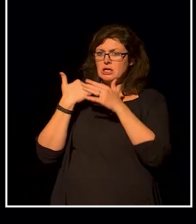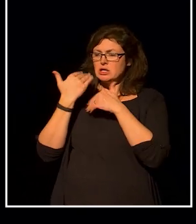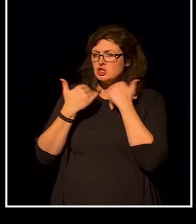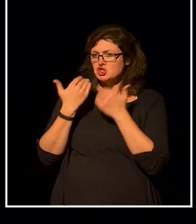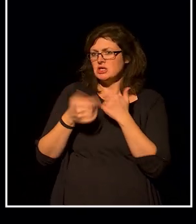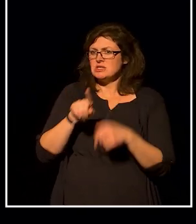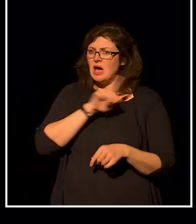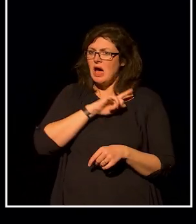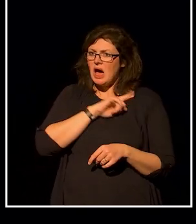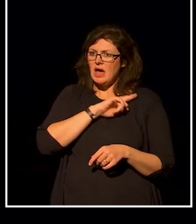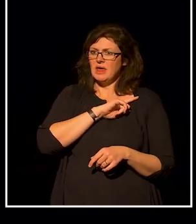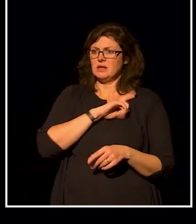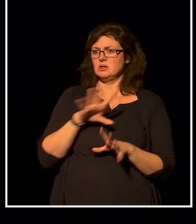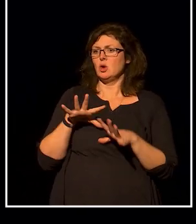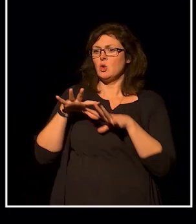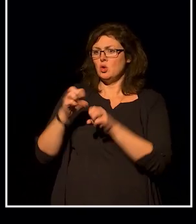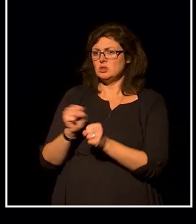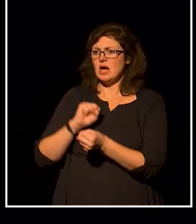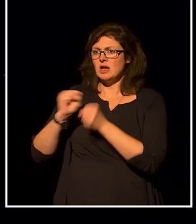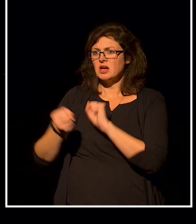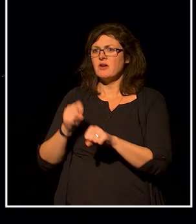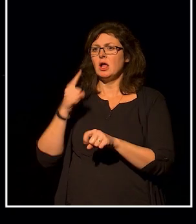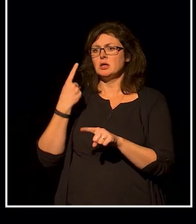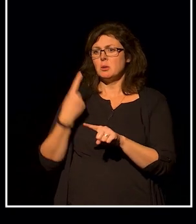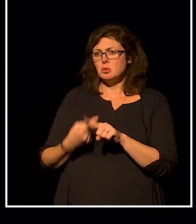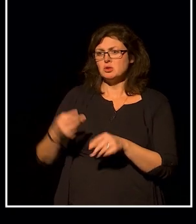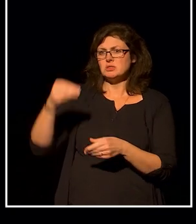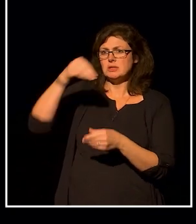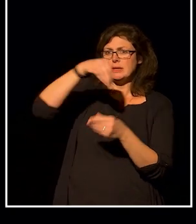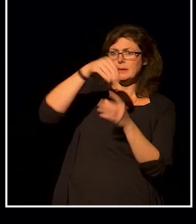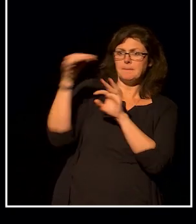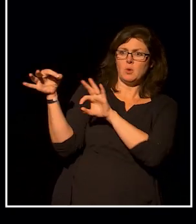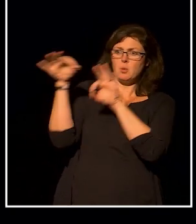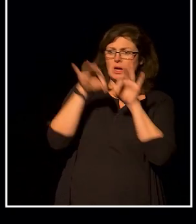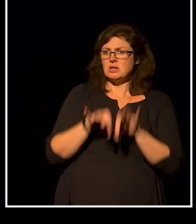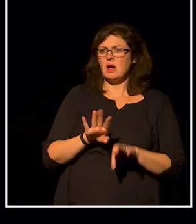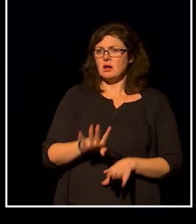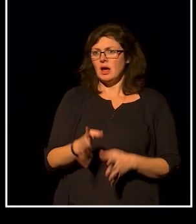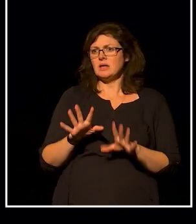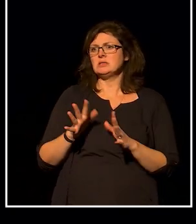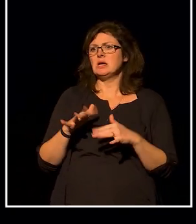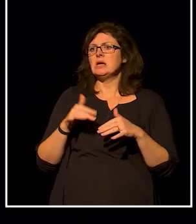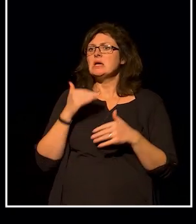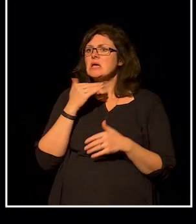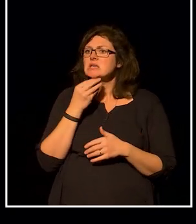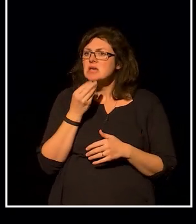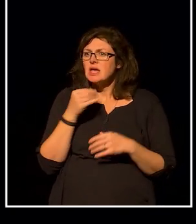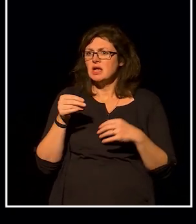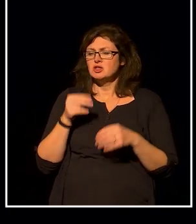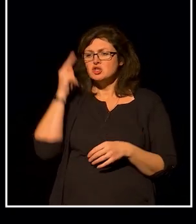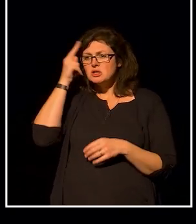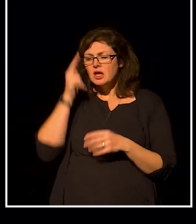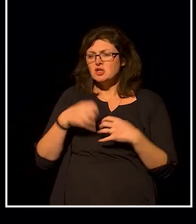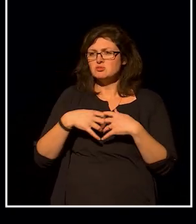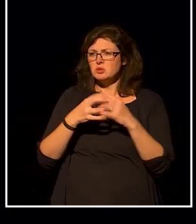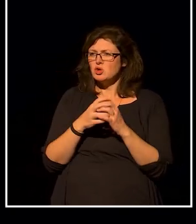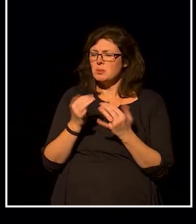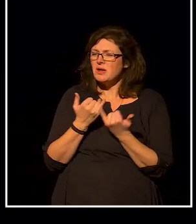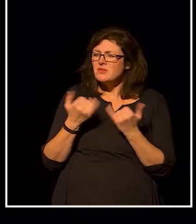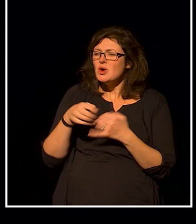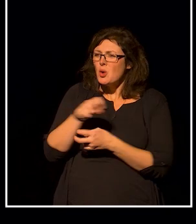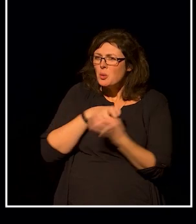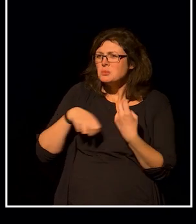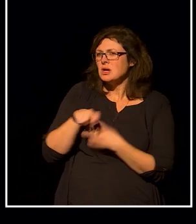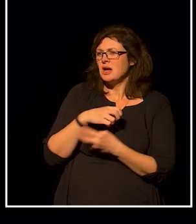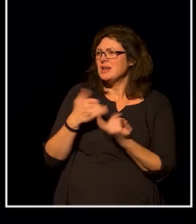die Geschichte des israelischen Nation Buildings und agieren das da so ein bisschen aus. Aber wie geht man damit um? Also wie kommt man da